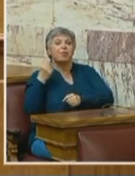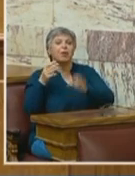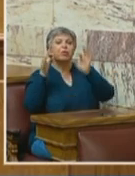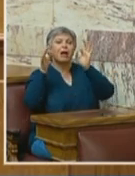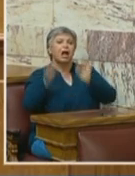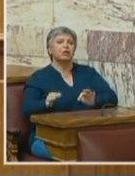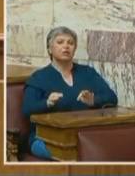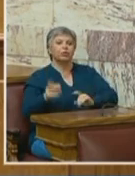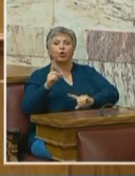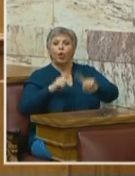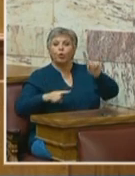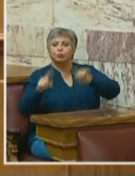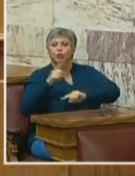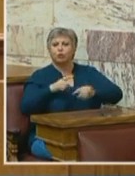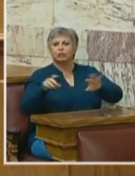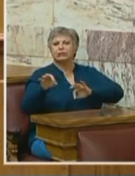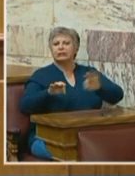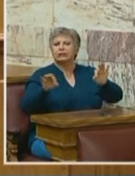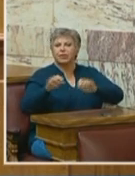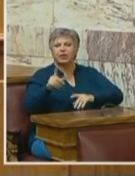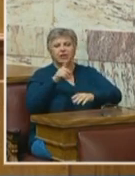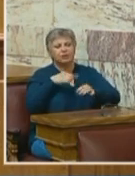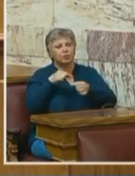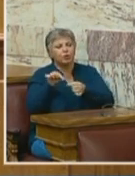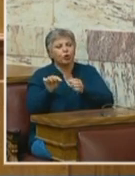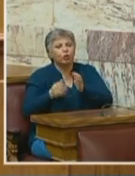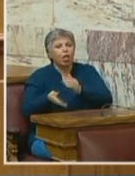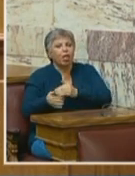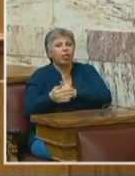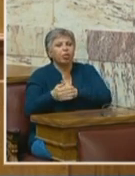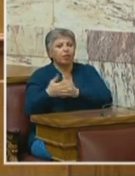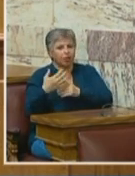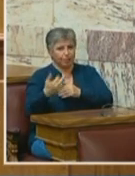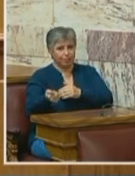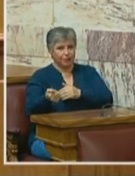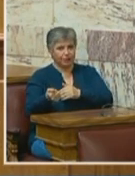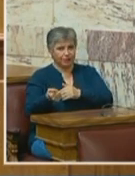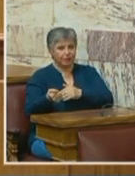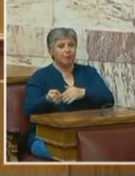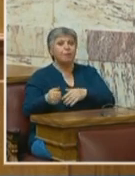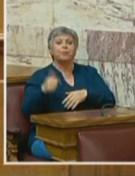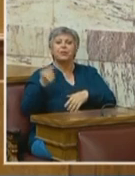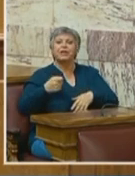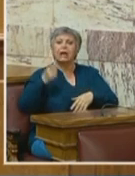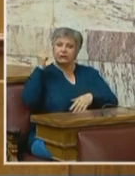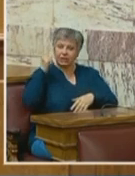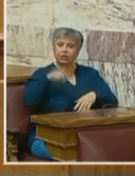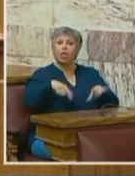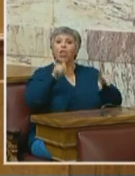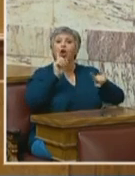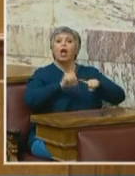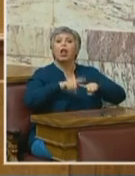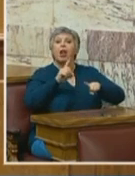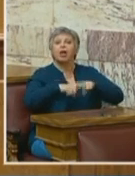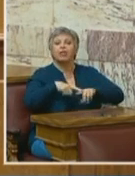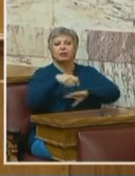σκευωρίας που στήσατε. Γιατί κάθε πολίτης πρέπει να γνωρίζει ότι η δικαιοσύνη σε αυτή τη χώρα ούτε εκβιάζεται, ούτε